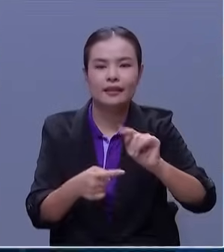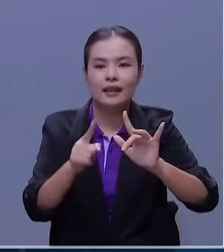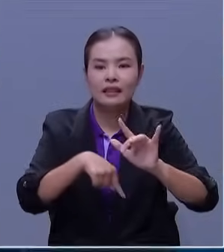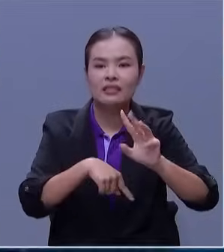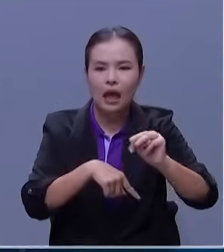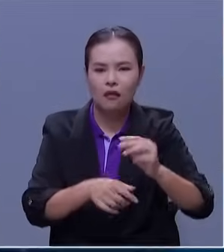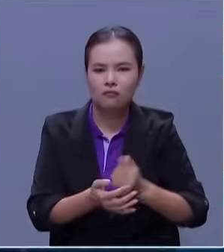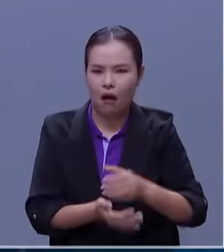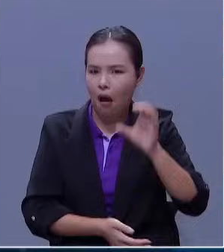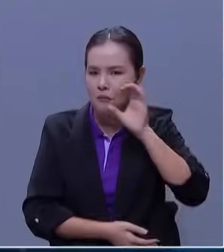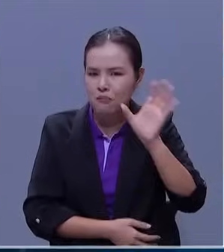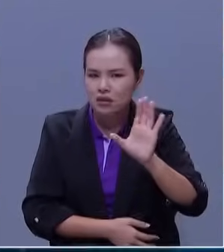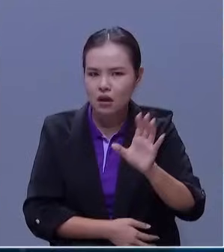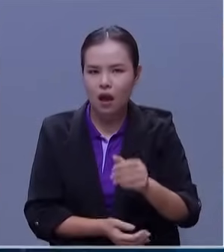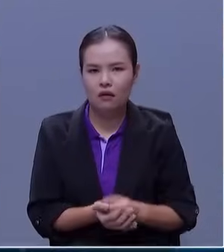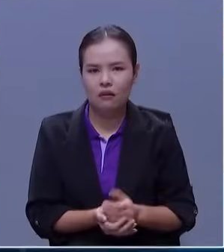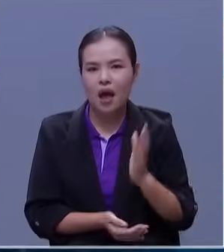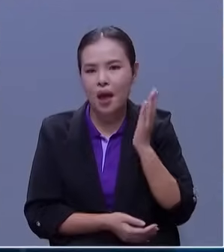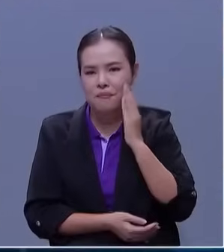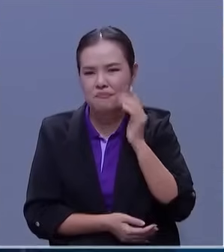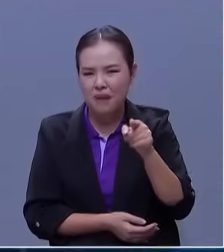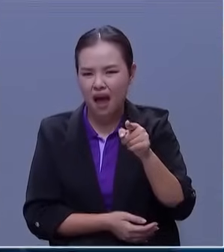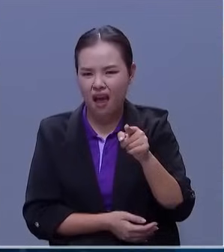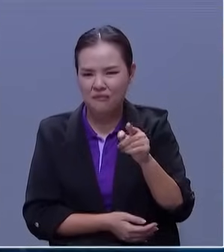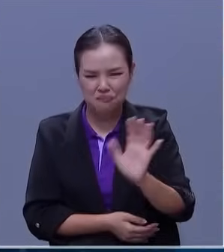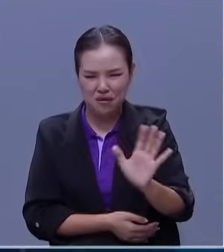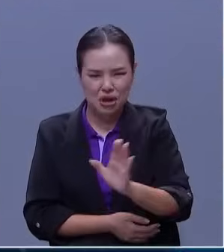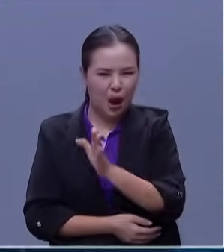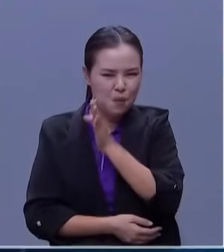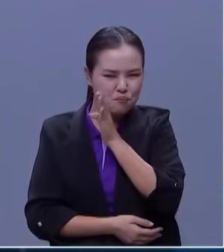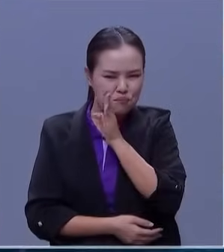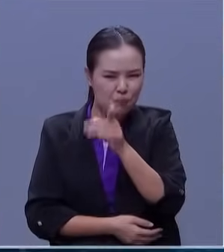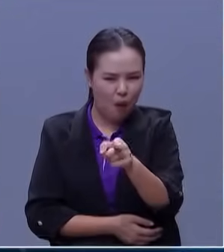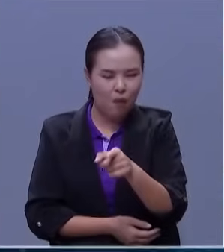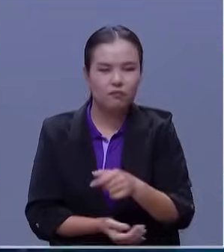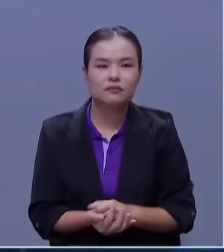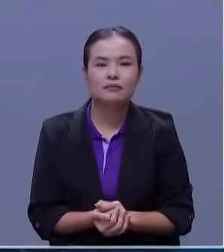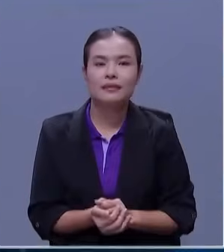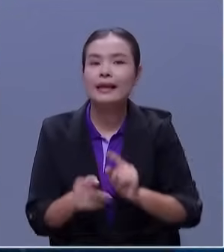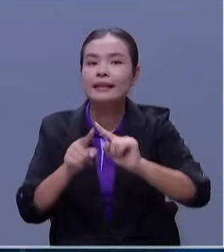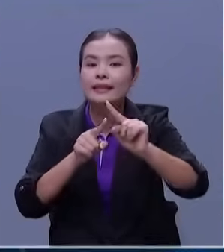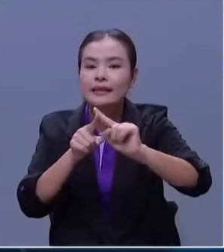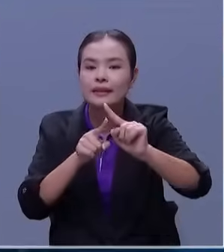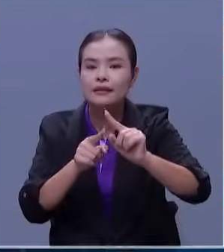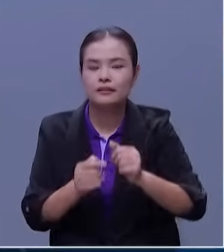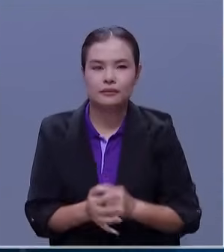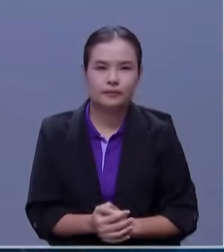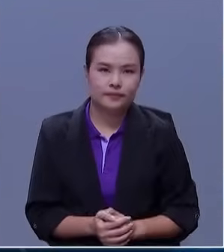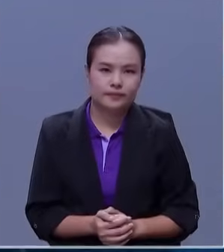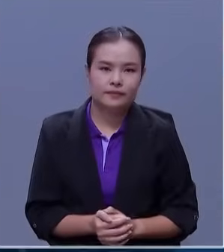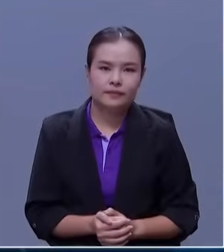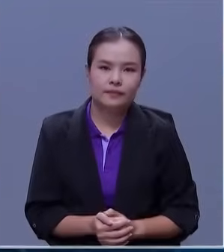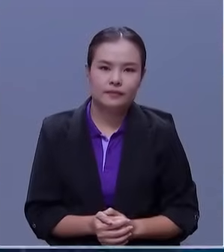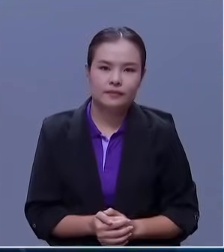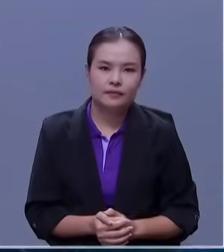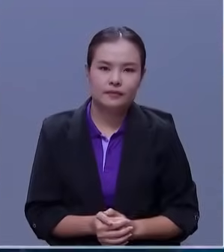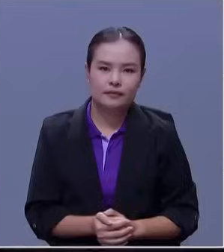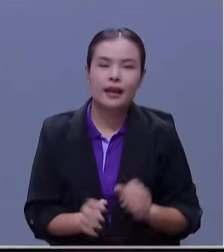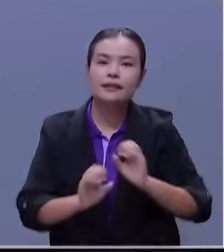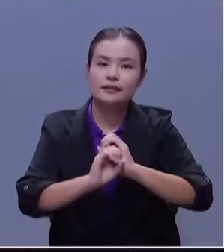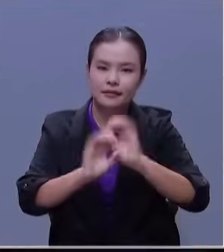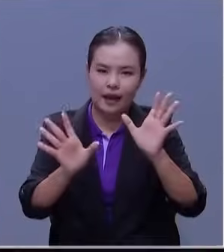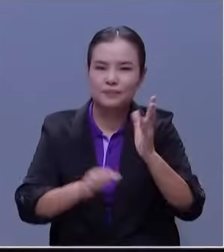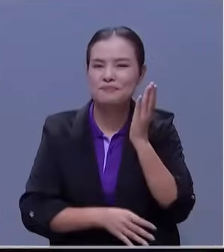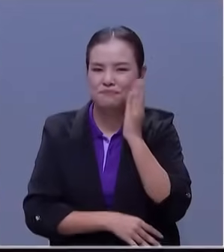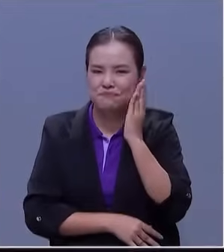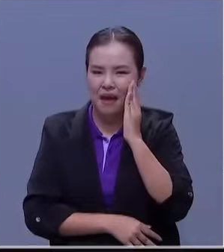ชื่อนะว่าคนในคลิปคือเสียแป้งนี่คือตัวปลอมในคลิปแรกนะแต่ปรากฏว่าก็มีการยืนยันแล้วว่าเป็น